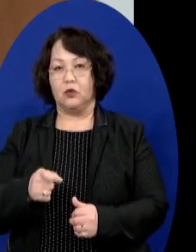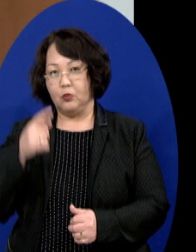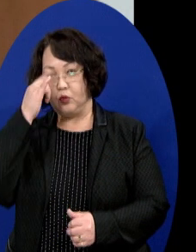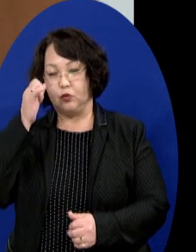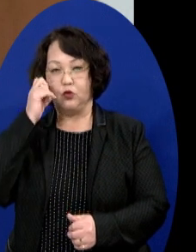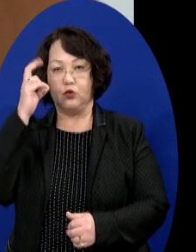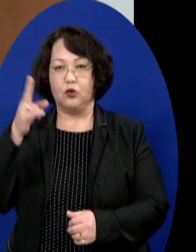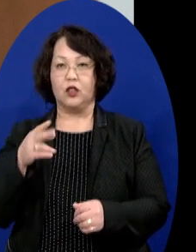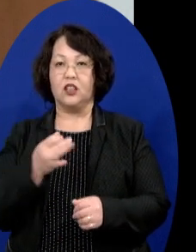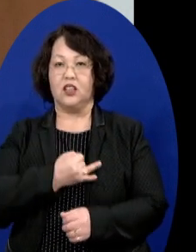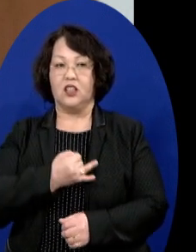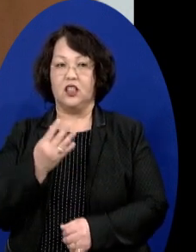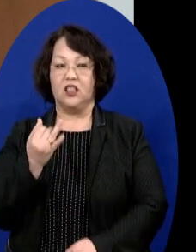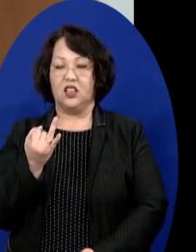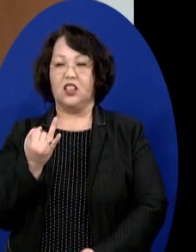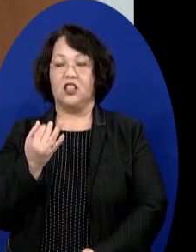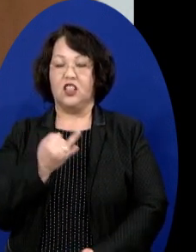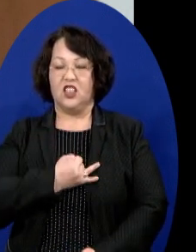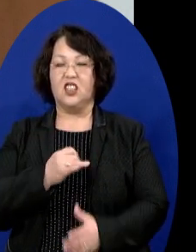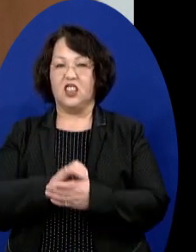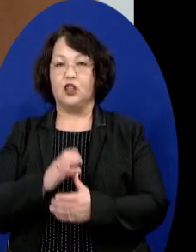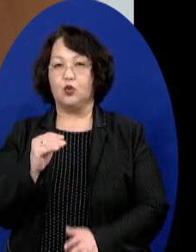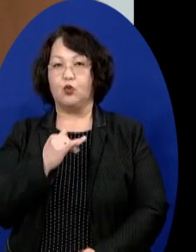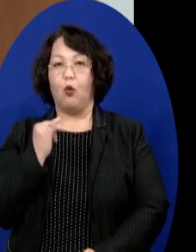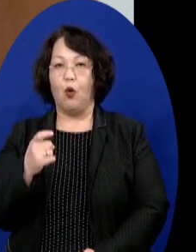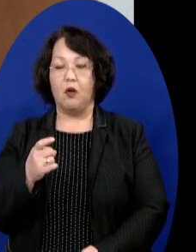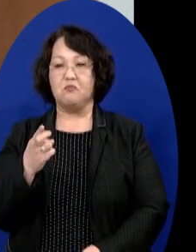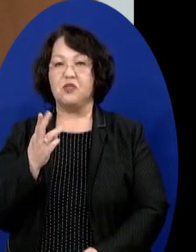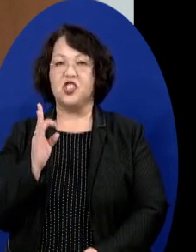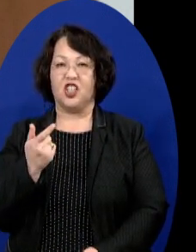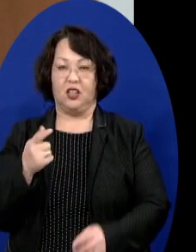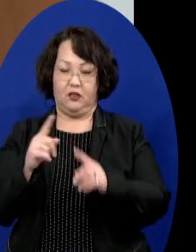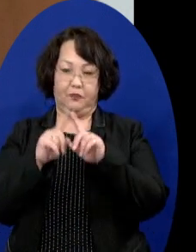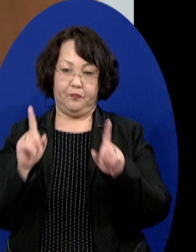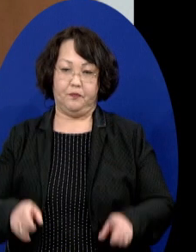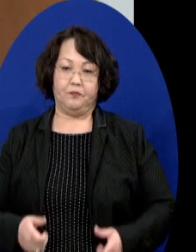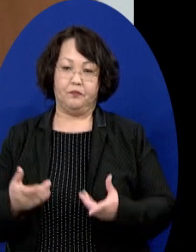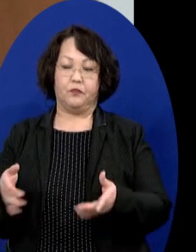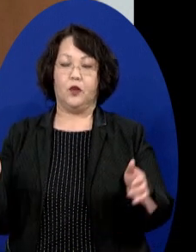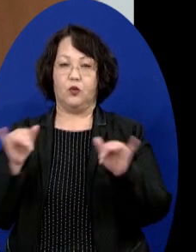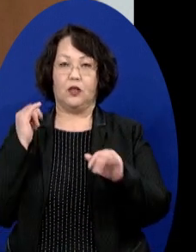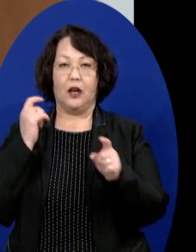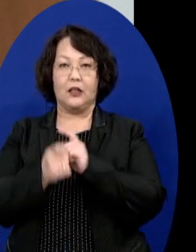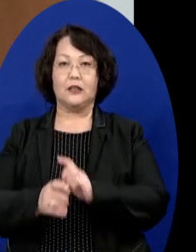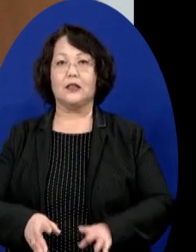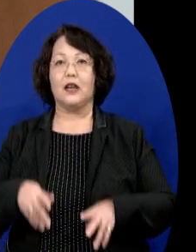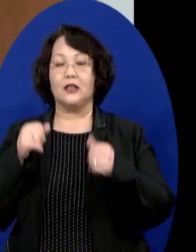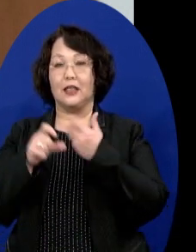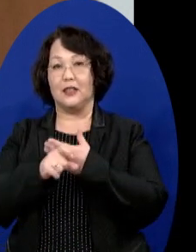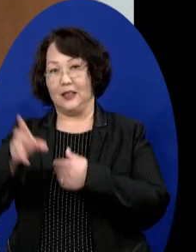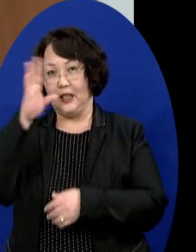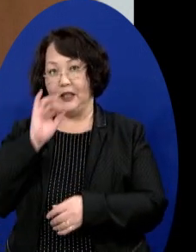хүрэлцэхэд итгэмжлэх жуулч бичгийн өргөн барив. Хоёр орны харилцаа хамтын ажиллагааг өргөжүүлэн хөгжүүлэхэд элчин сайдын оролцоо чухал